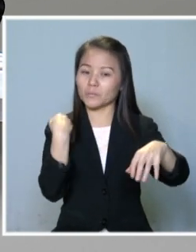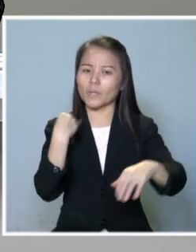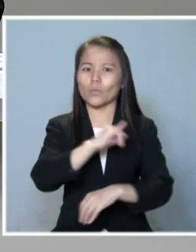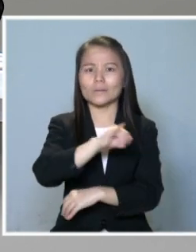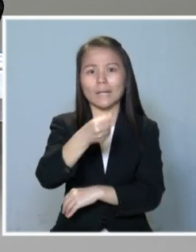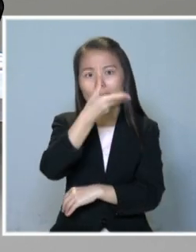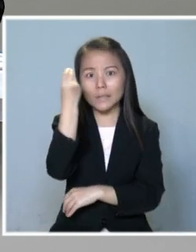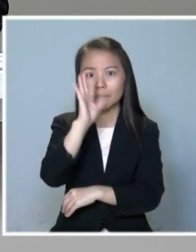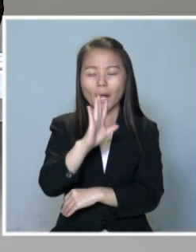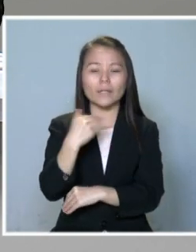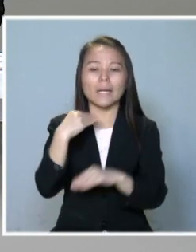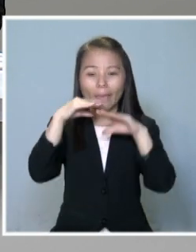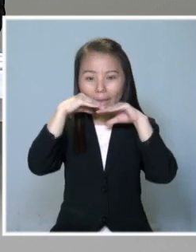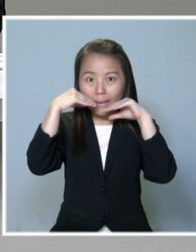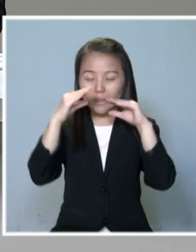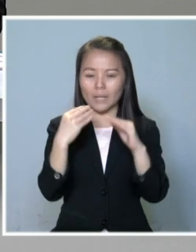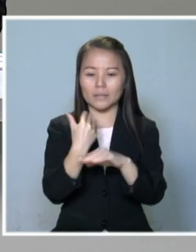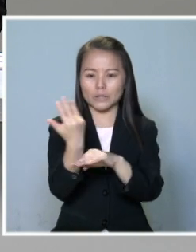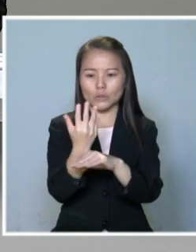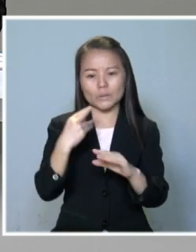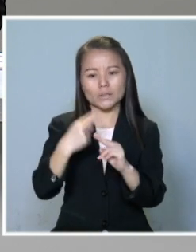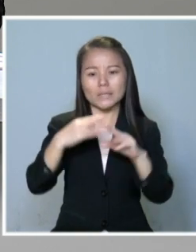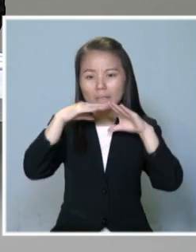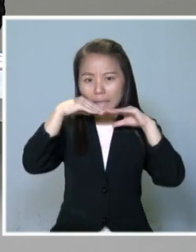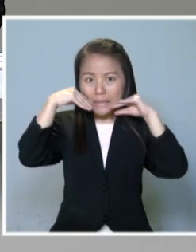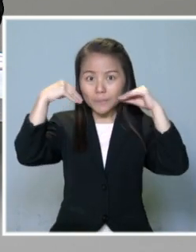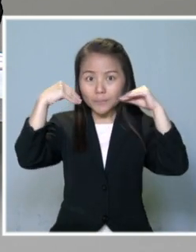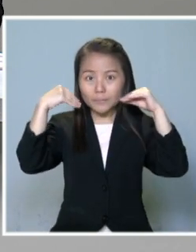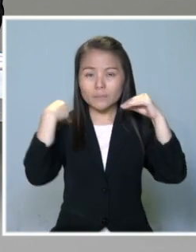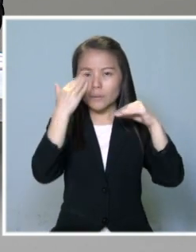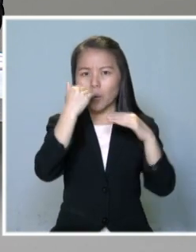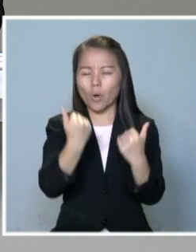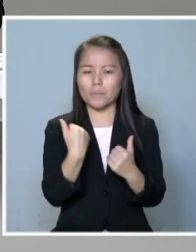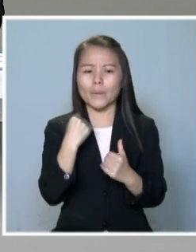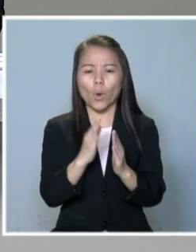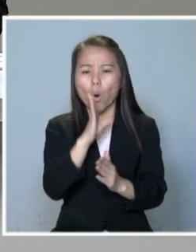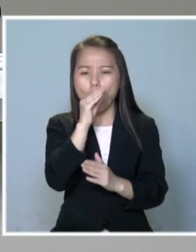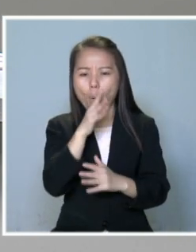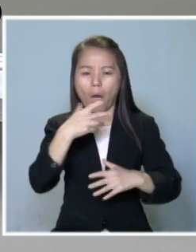ติดตามกับยิ้มมุมปากซึ่งผมห่วงมากเลย ทำไมคะ พอเป็นยิ้มมุมปากปุ๊บแล้วมีคุณจักรเพชรกุลทอง